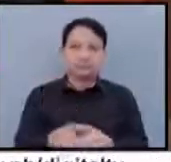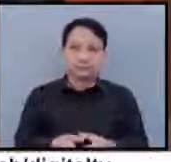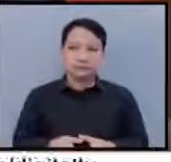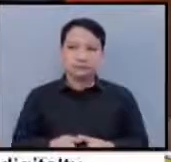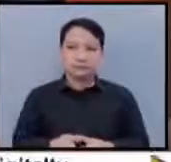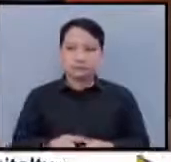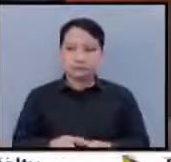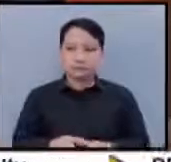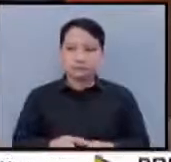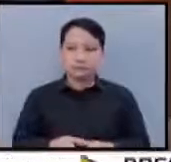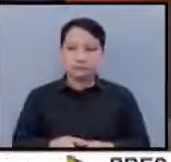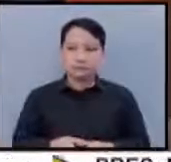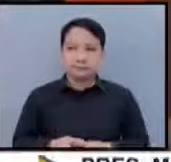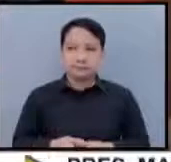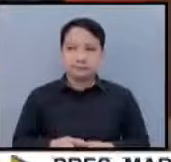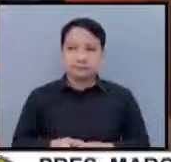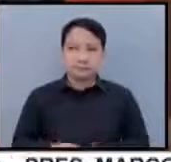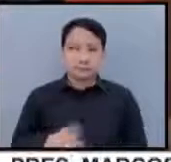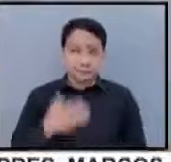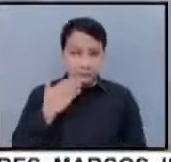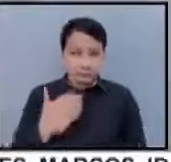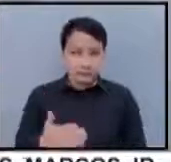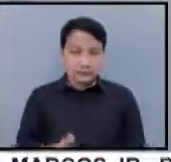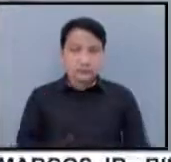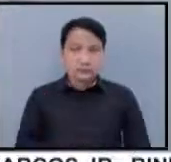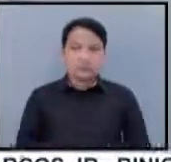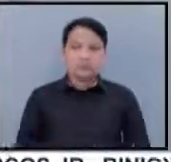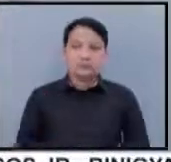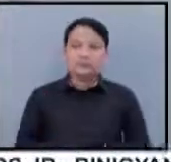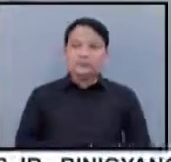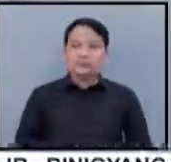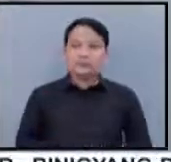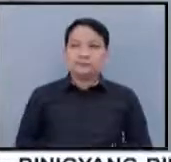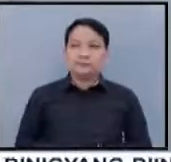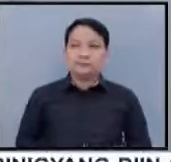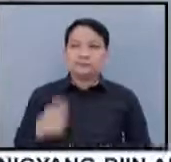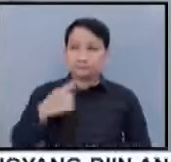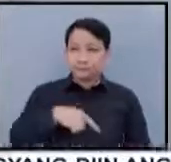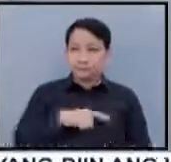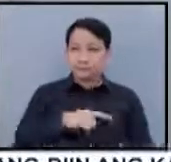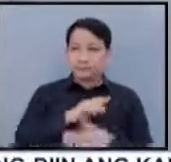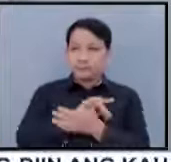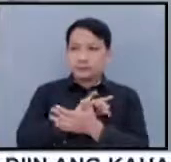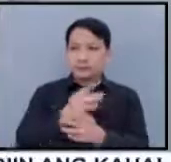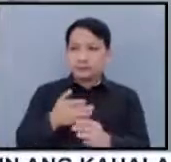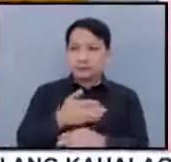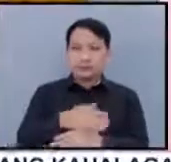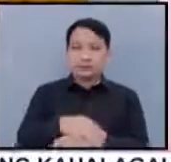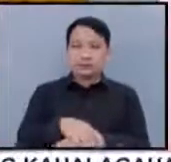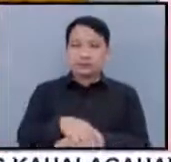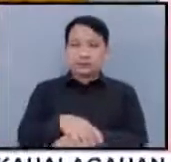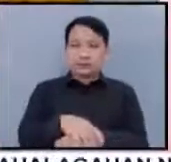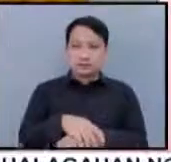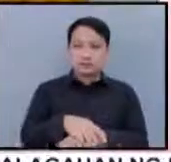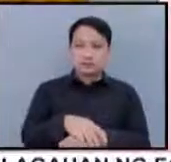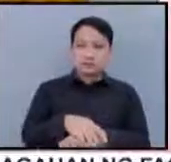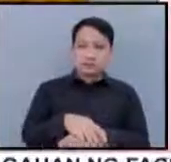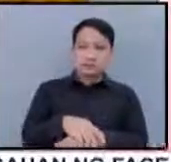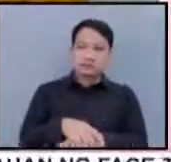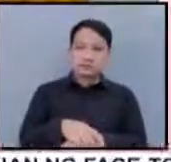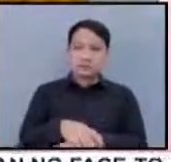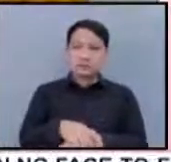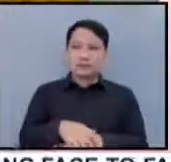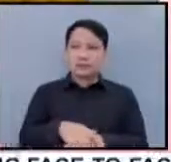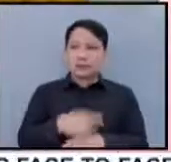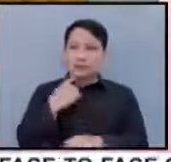Ayun po, maraming salamat, Sir Gab. Siyempre, no, dumaan tayo sa pandemic, tapos may udet pa. Kaya hindi biro yung